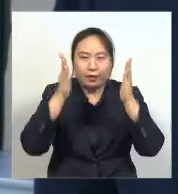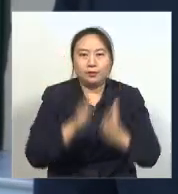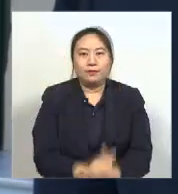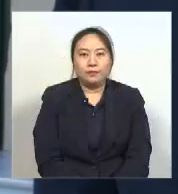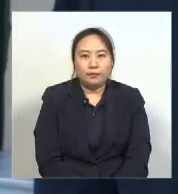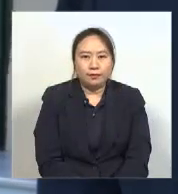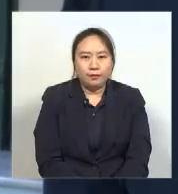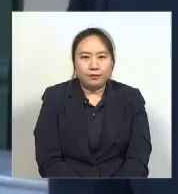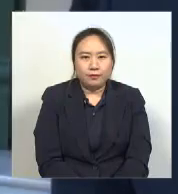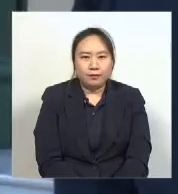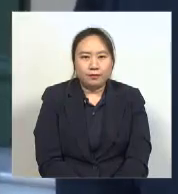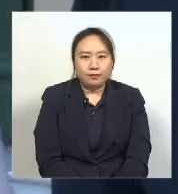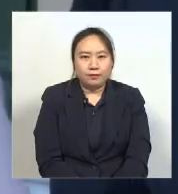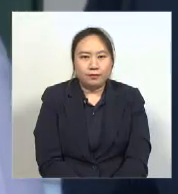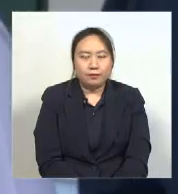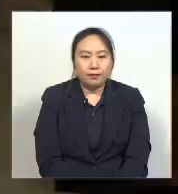น